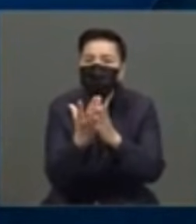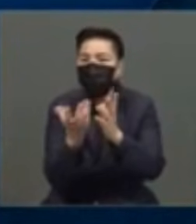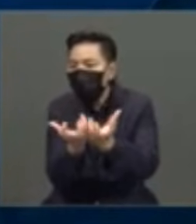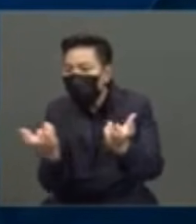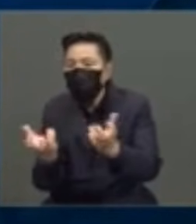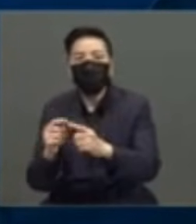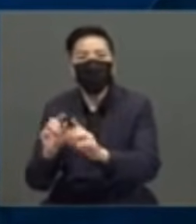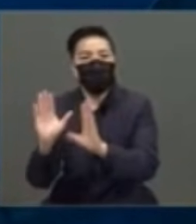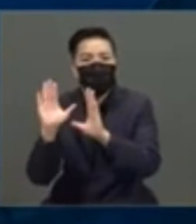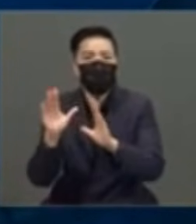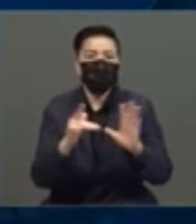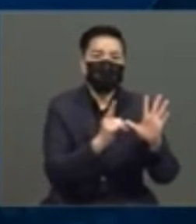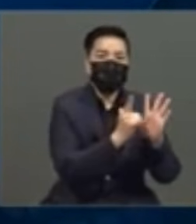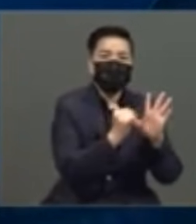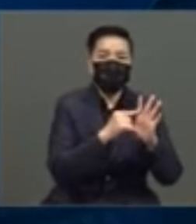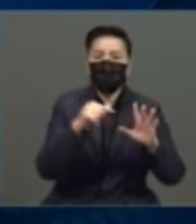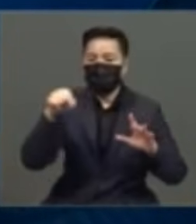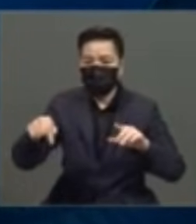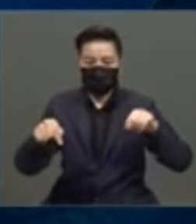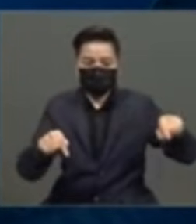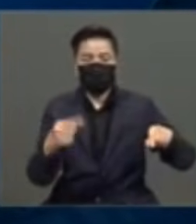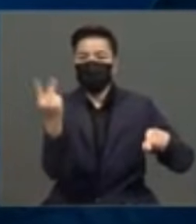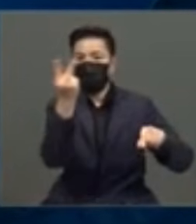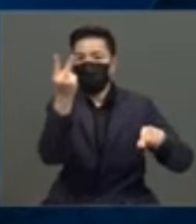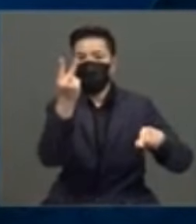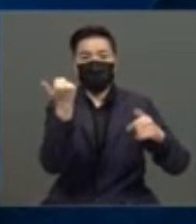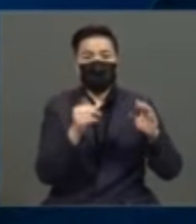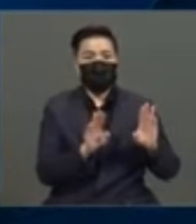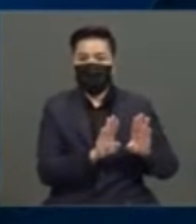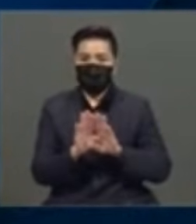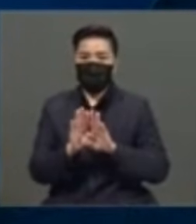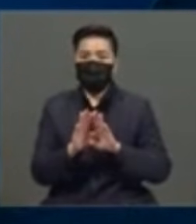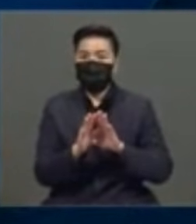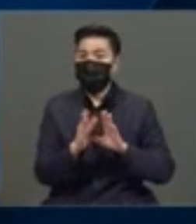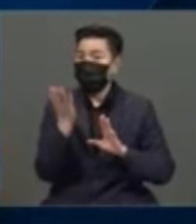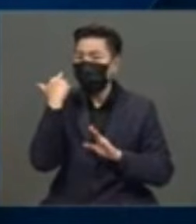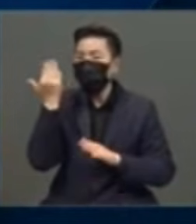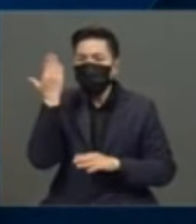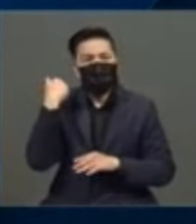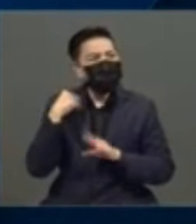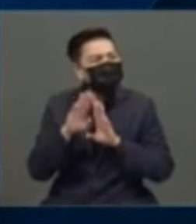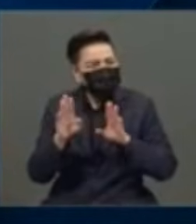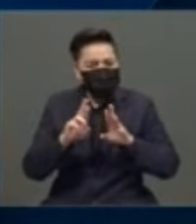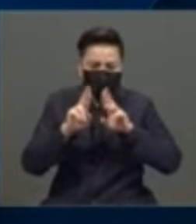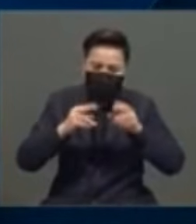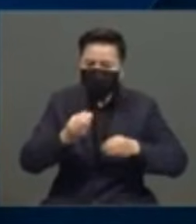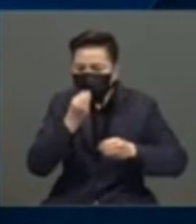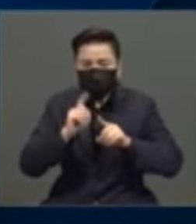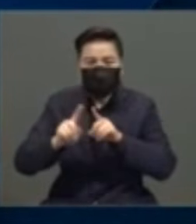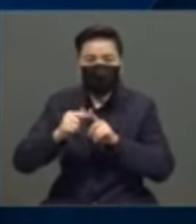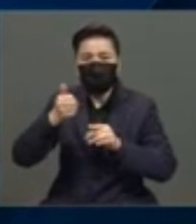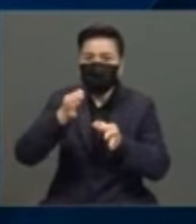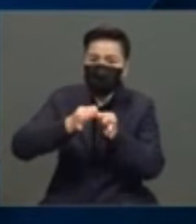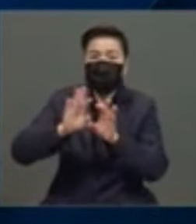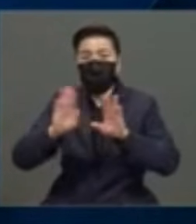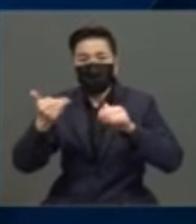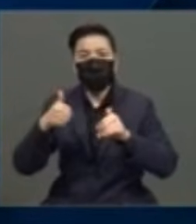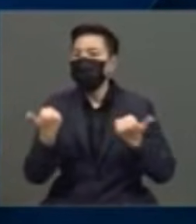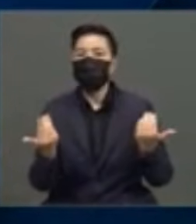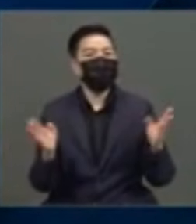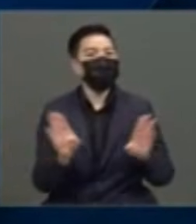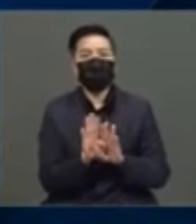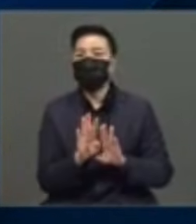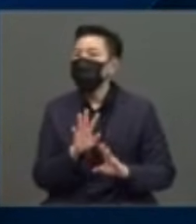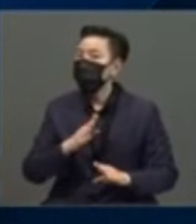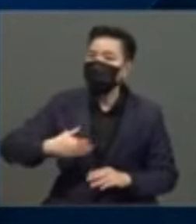าและเวชภัณฑ์เท่านั้นตอนนี้ปิดไปมากกว่าเดิมอีกนะครับตอนแรกมีเปิดร้านนู่นร้านนี่นะครับธนาคารอะไรทั้งหลายตอนนี้ปิด